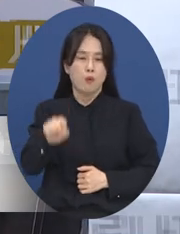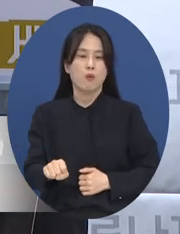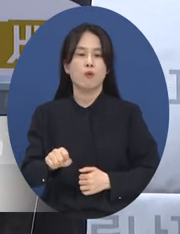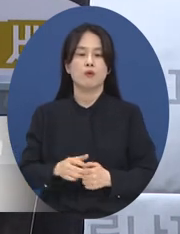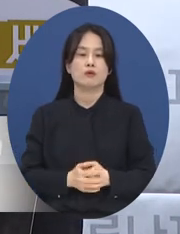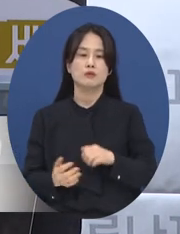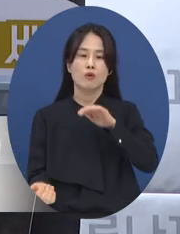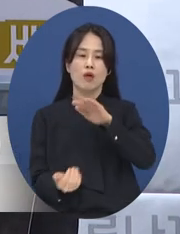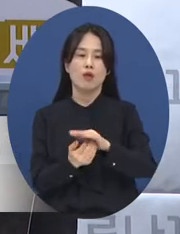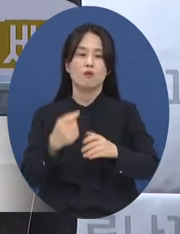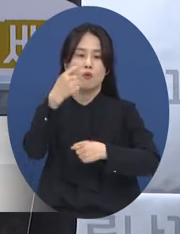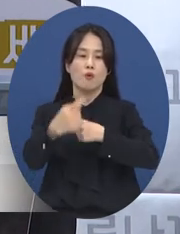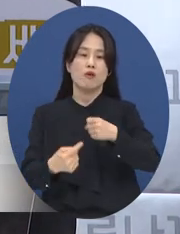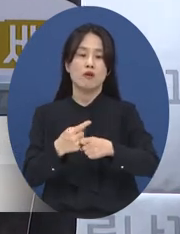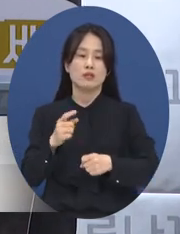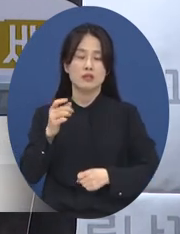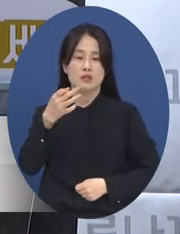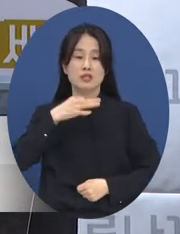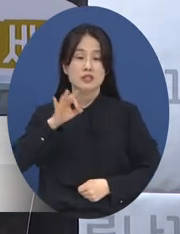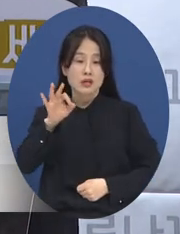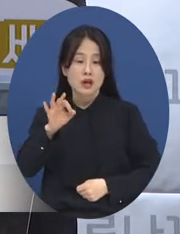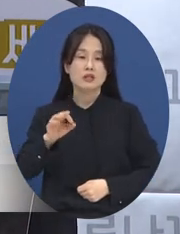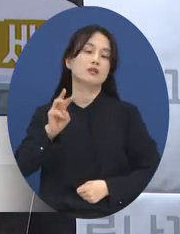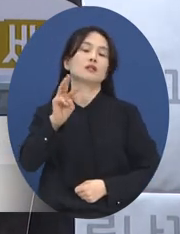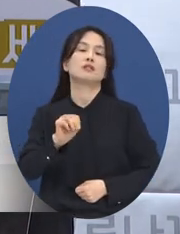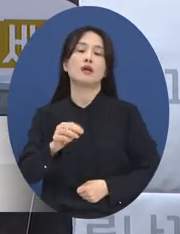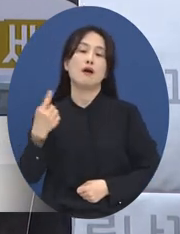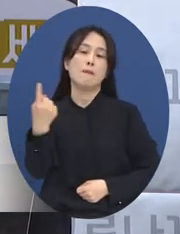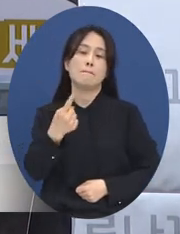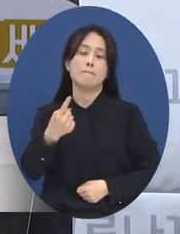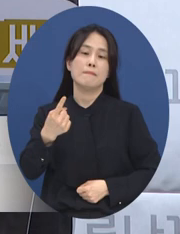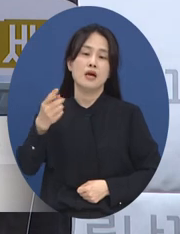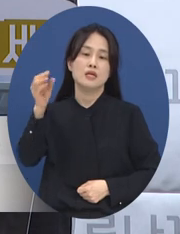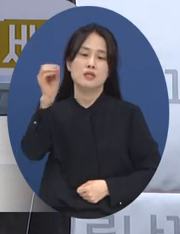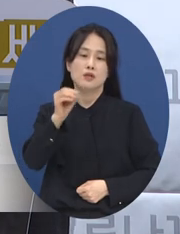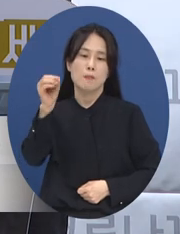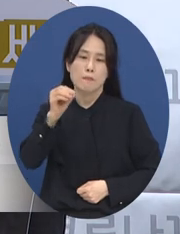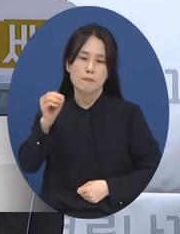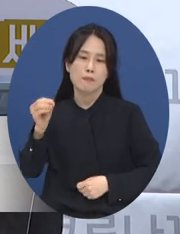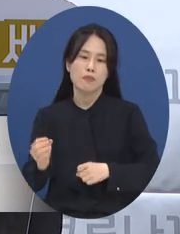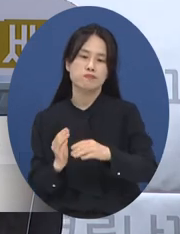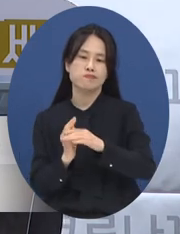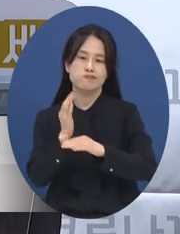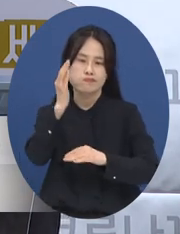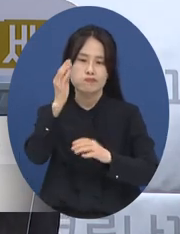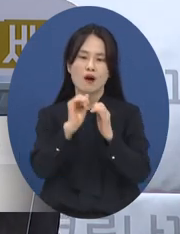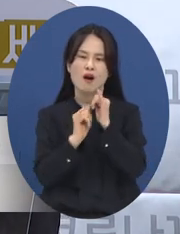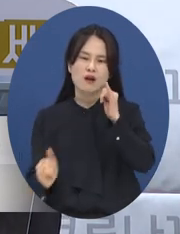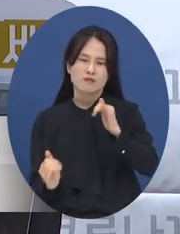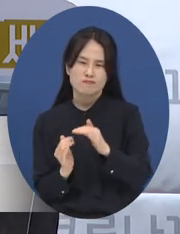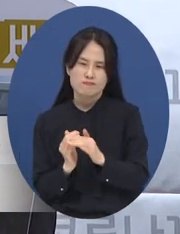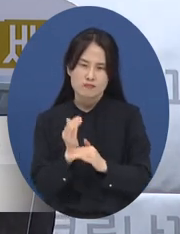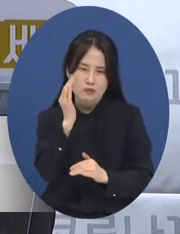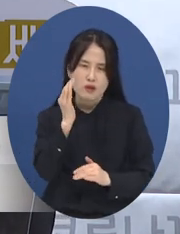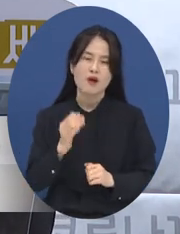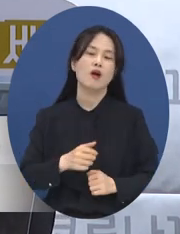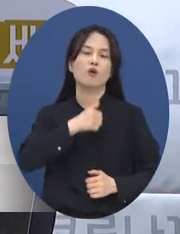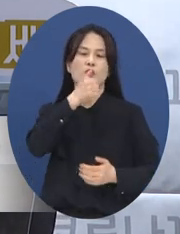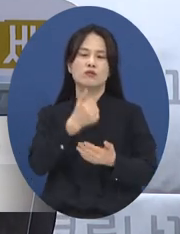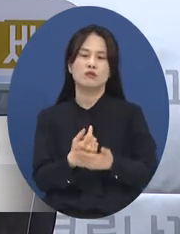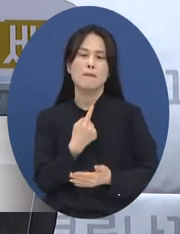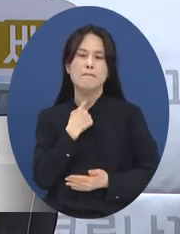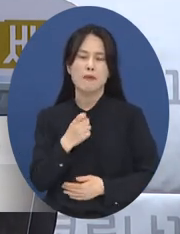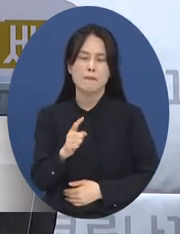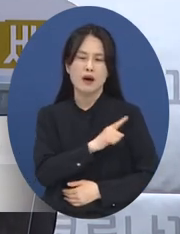이릅니다. 최고 연 이자율은 3만 1000%가 넘는 역대